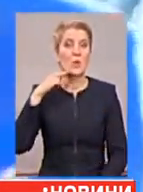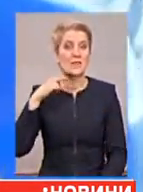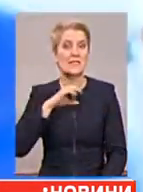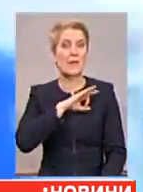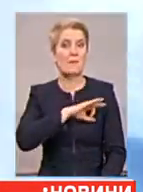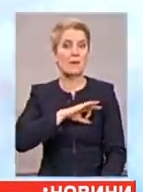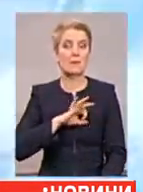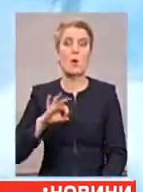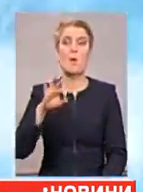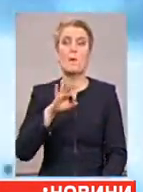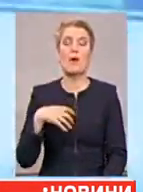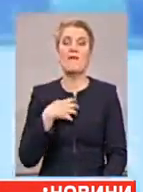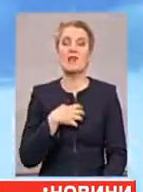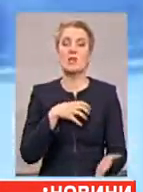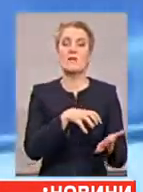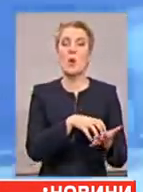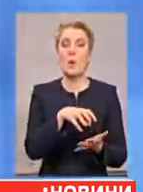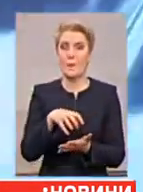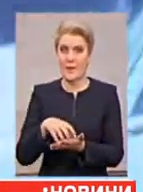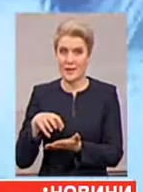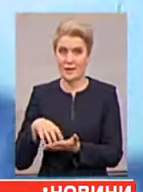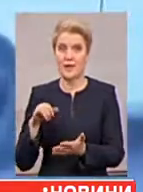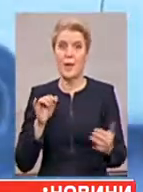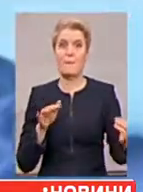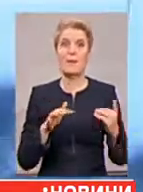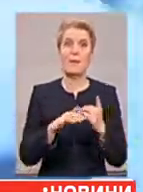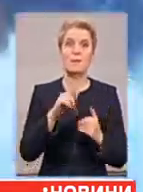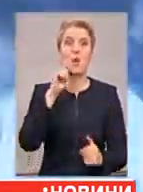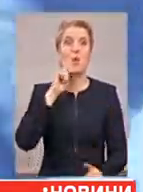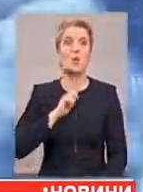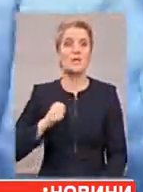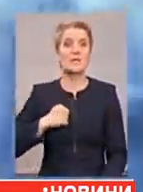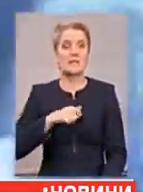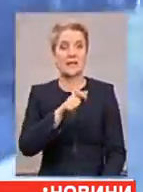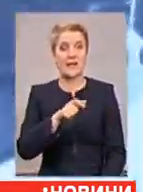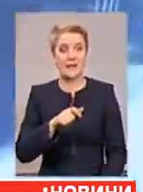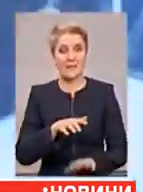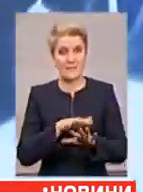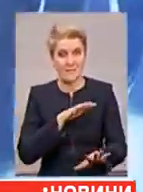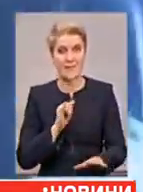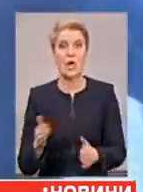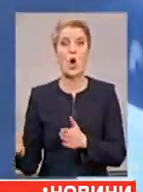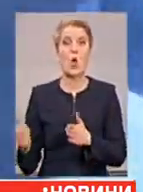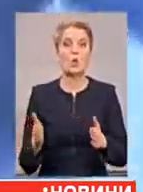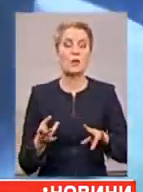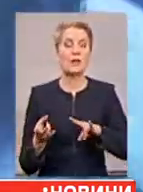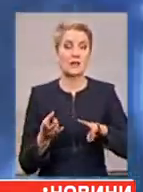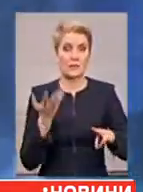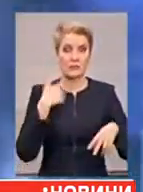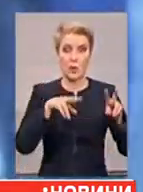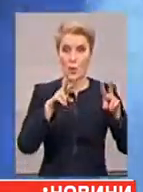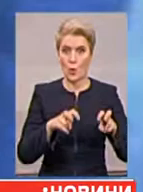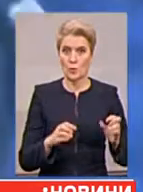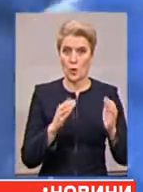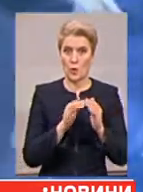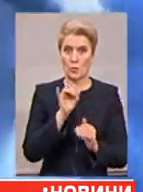зокрема про стратегічно важливі об'єкти і переміщення українських військ, а також готували теракти. Під час обшуків удома в